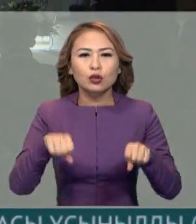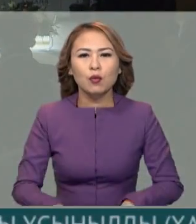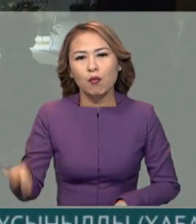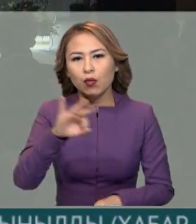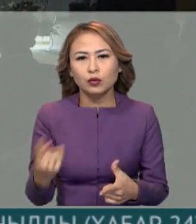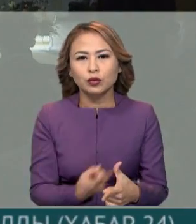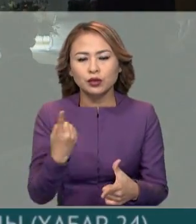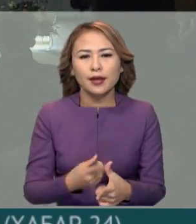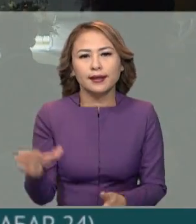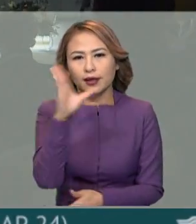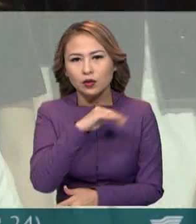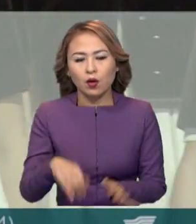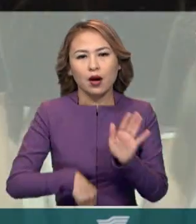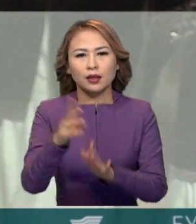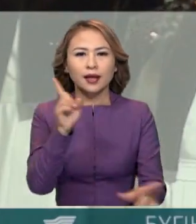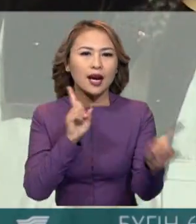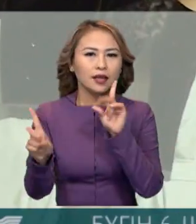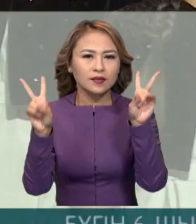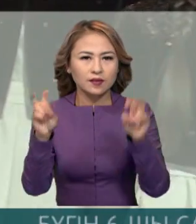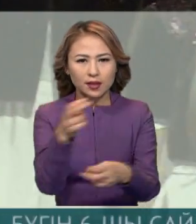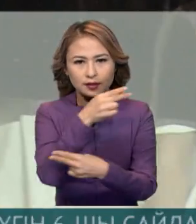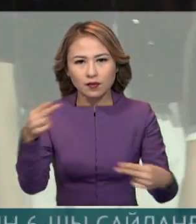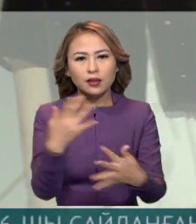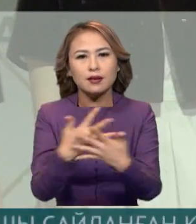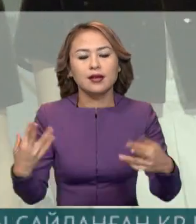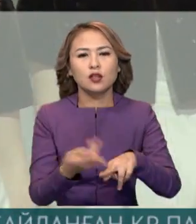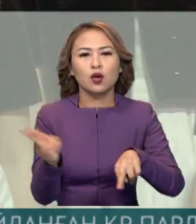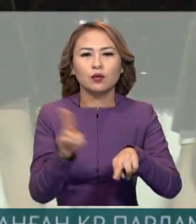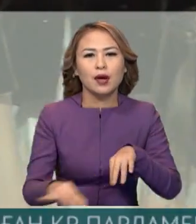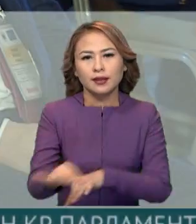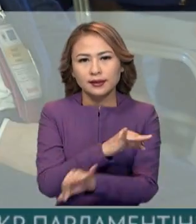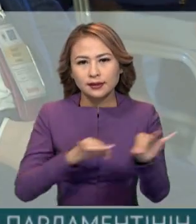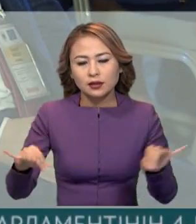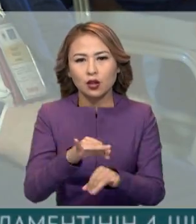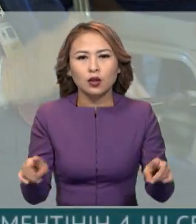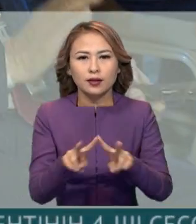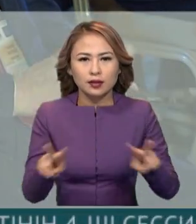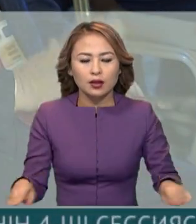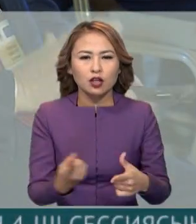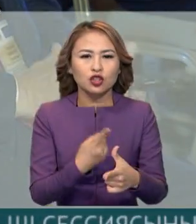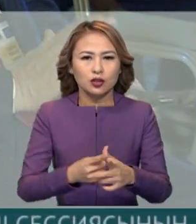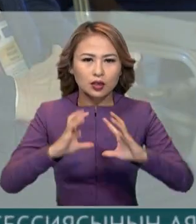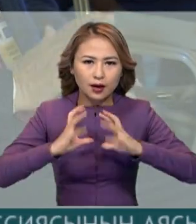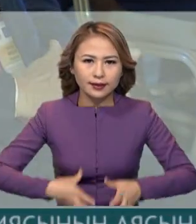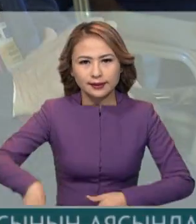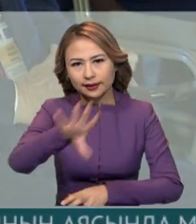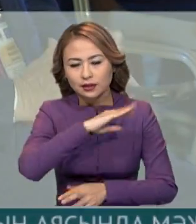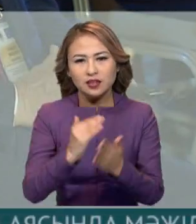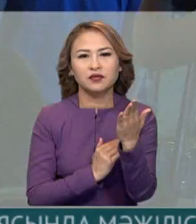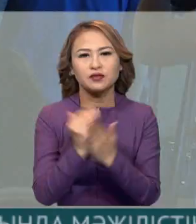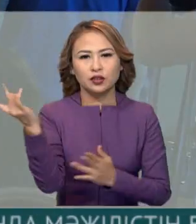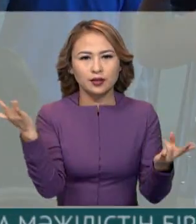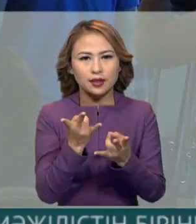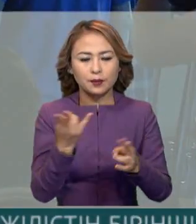әйелдердің құқықтары мен мүмкіндіктерін кеңейту атты өңірлік конференцияның басты мақсаты гендерлік теңдік қағидаларын жаһандық